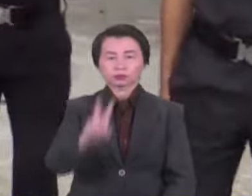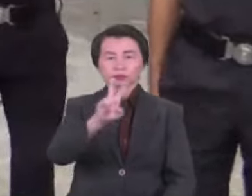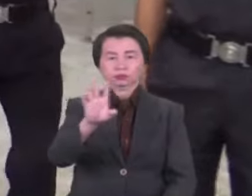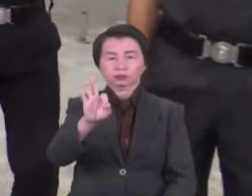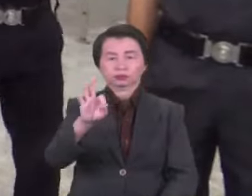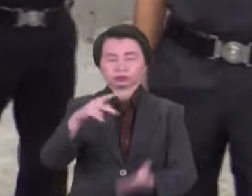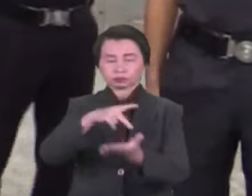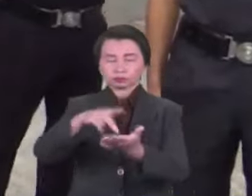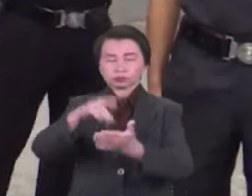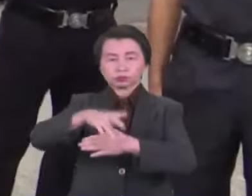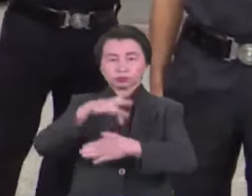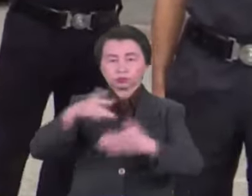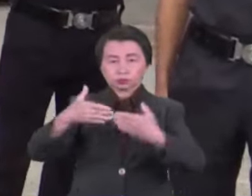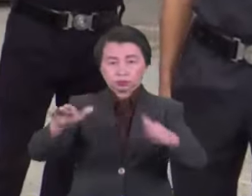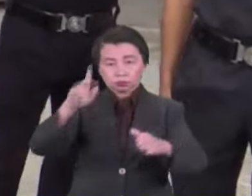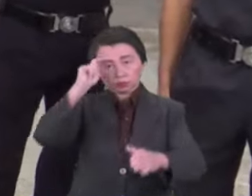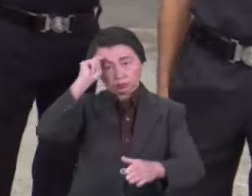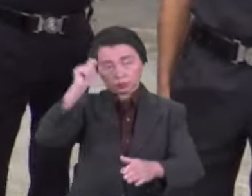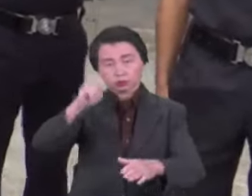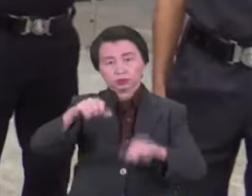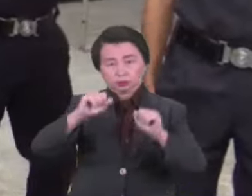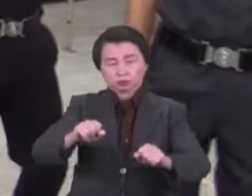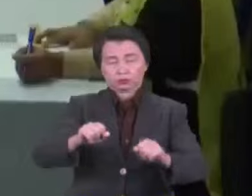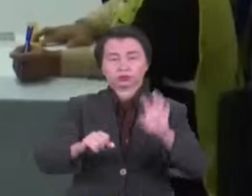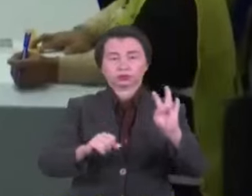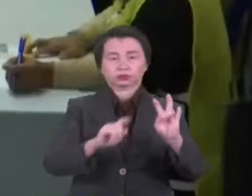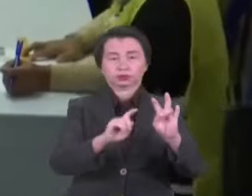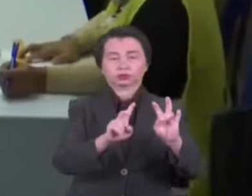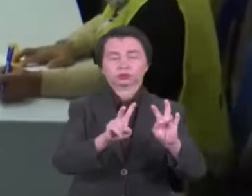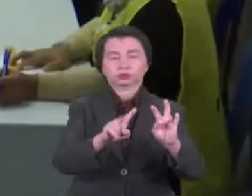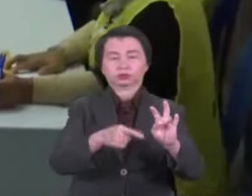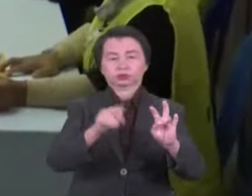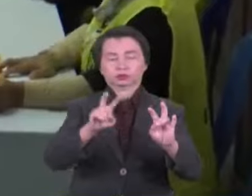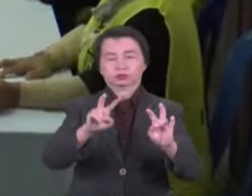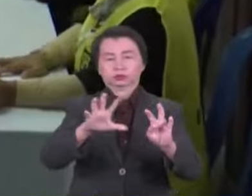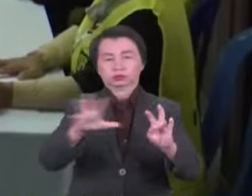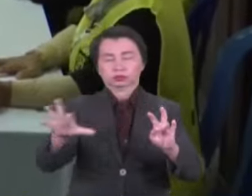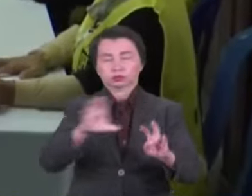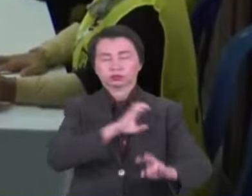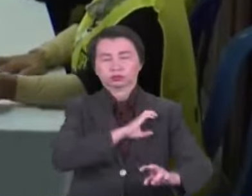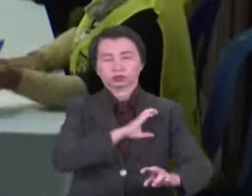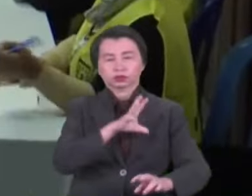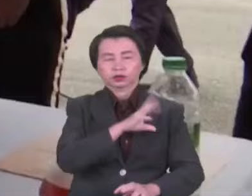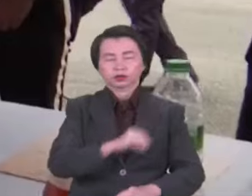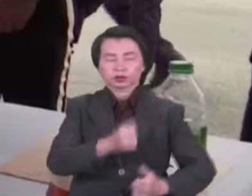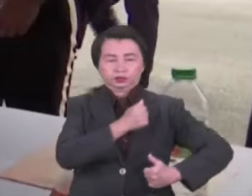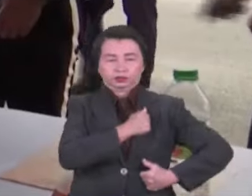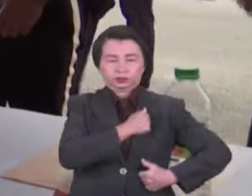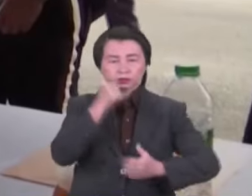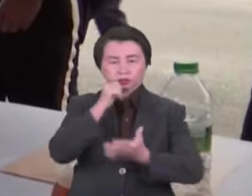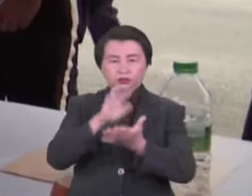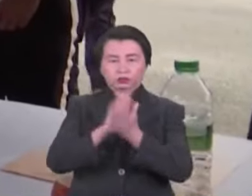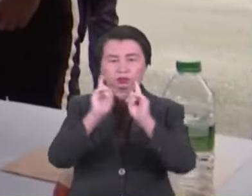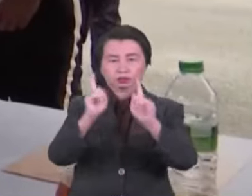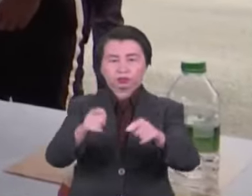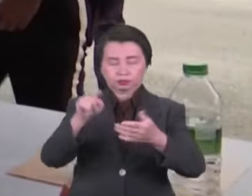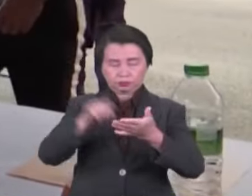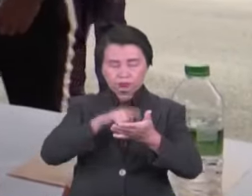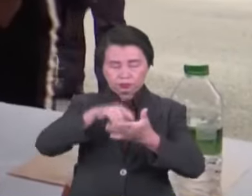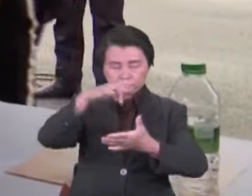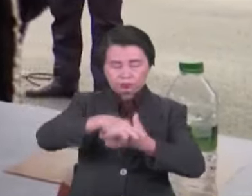29 pusat mengundi awal dibuka di Terengganu bagi membolehkan 7,025 pegawai anggota polis serta tentera dan pasangan menunaikan